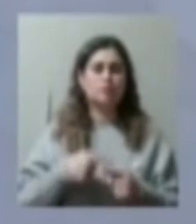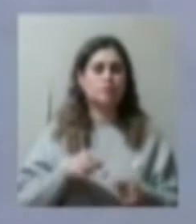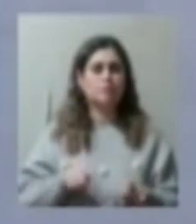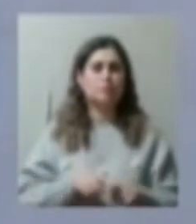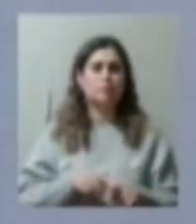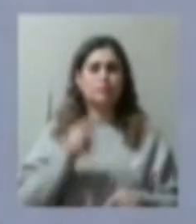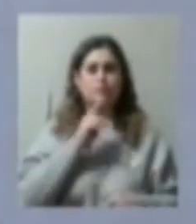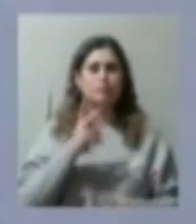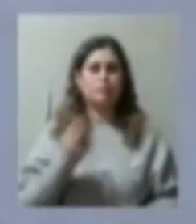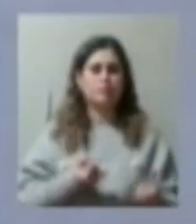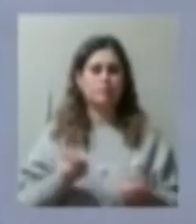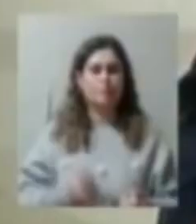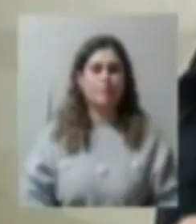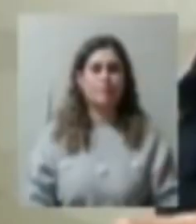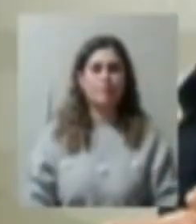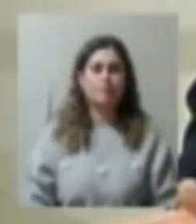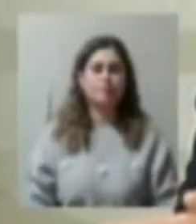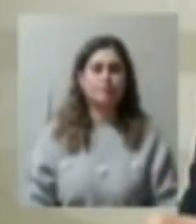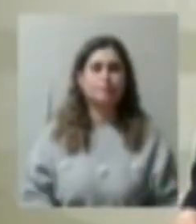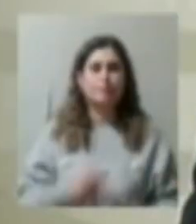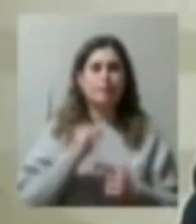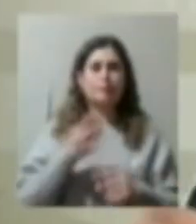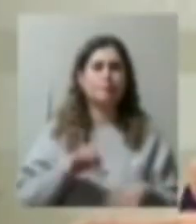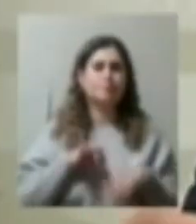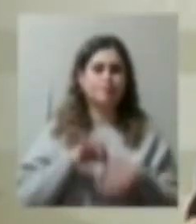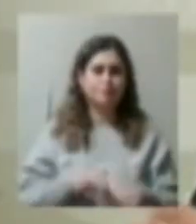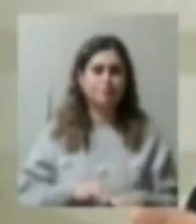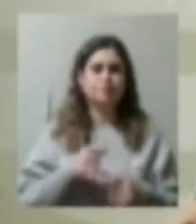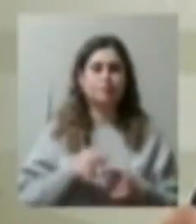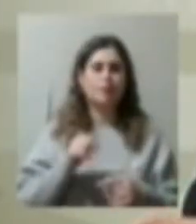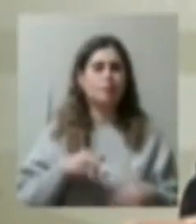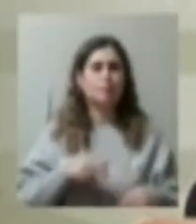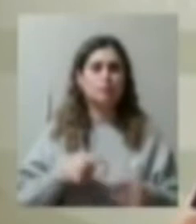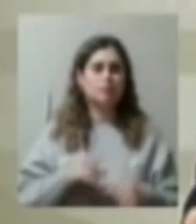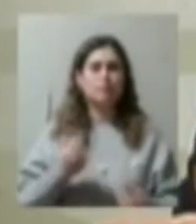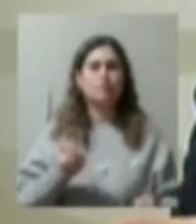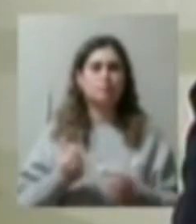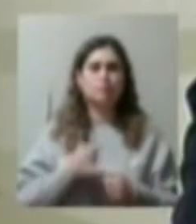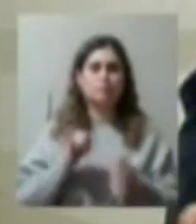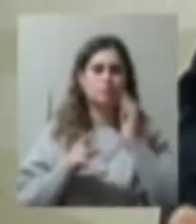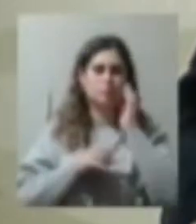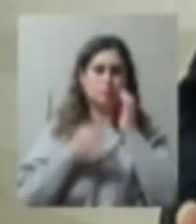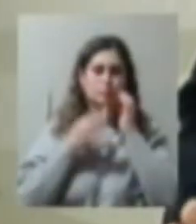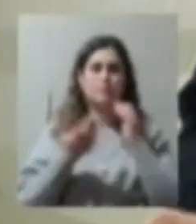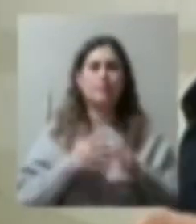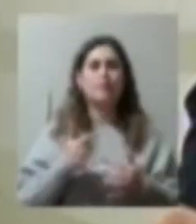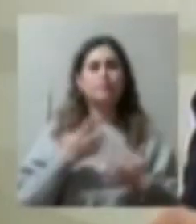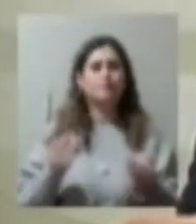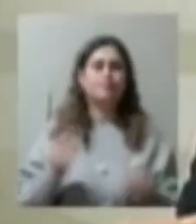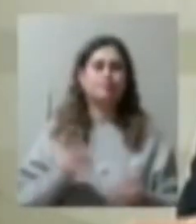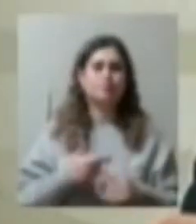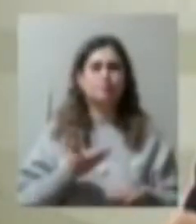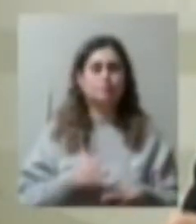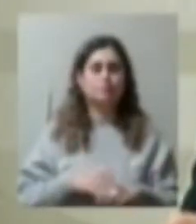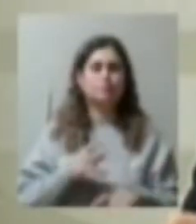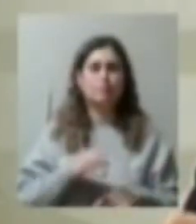тих, хто керує транспортним засобом? Ну, акції проводимо як для пішоходів, так і для водіїв. І ну, сказати для когось більше, для когось менше важко, тому що, в